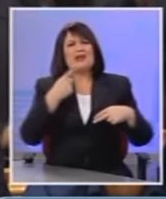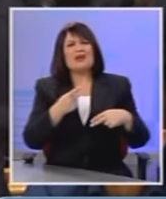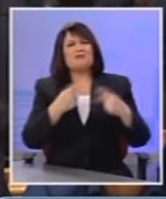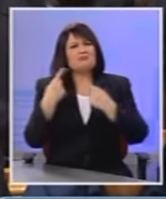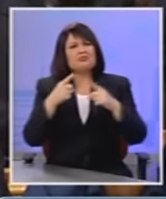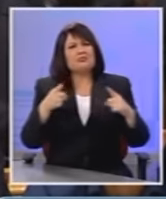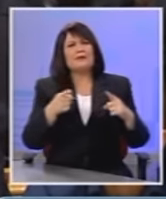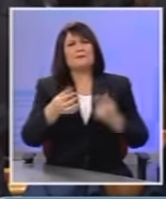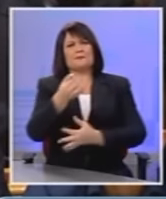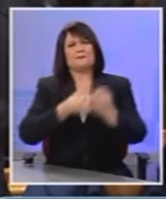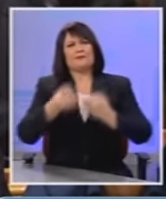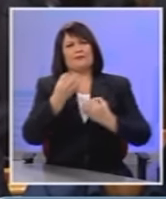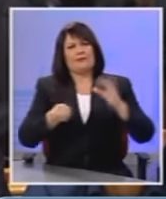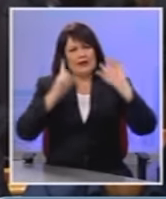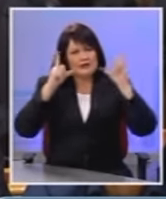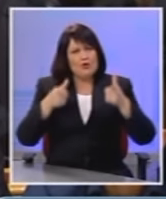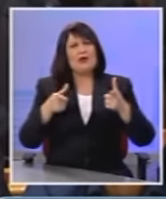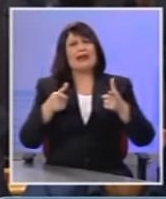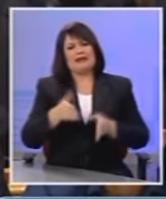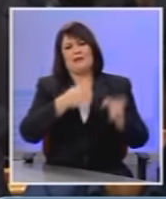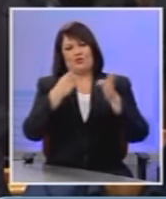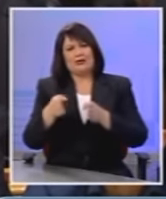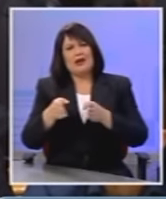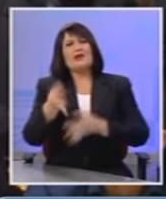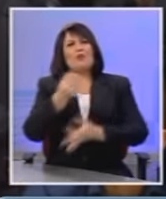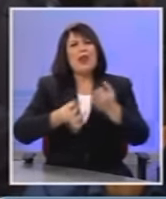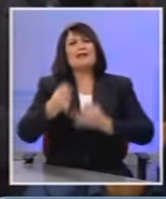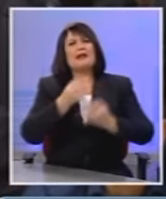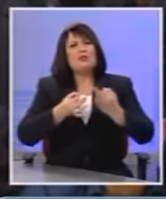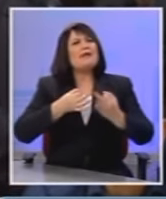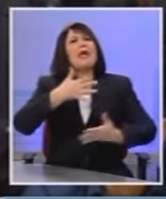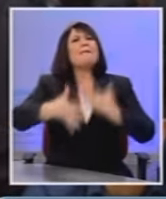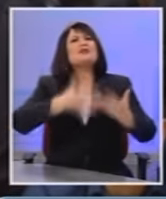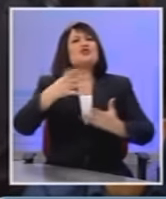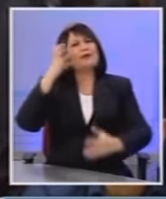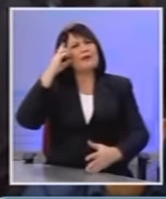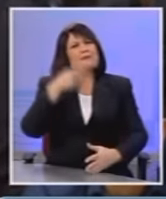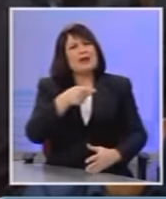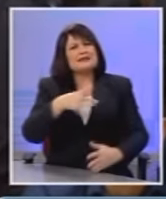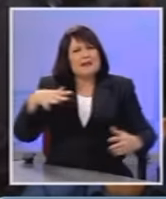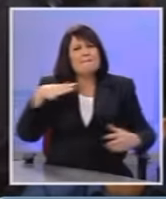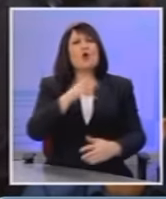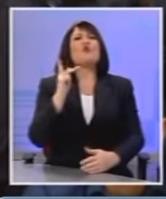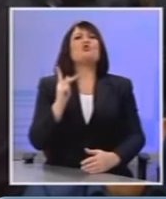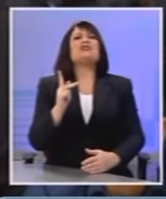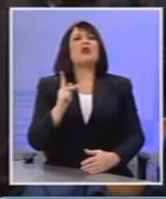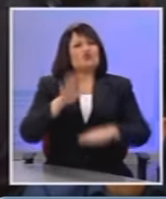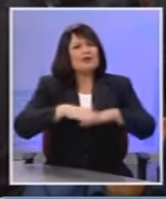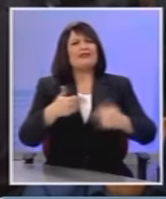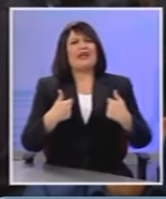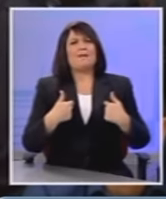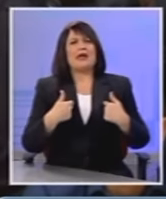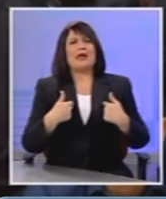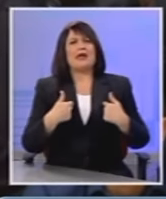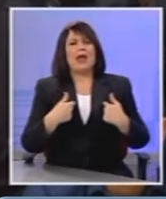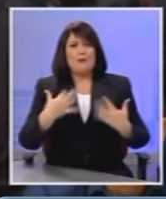παραγόντων της Νέας Δημοκρατίας από την άλλη πλευρά για το επεισόδιο κατά του βουλευτού Κουμουτσάκου, το οποίο